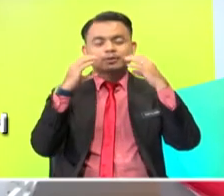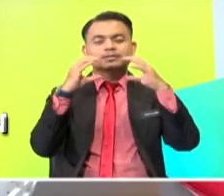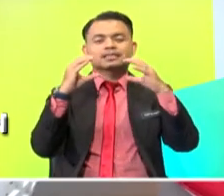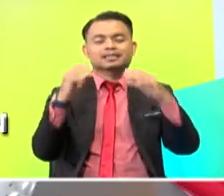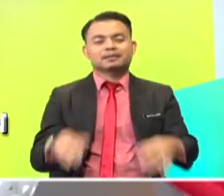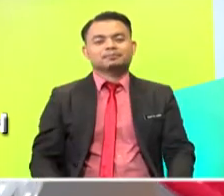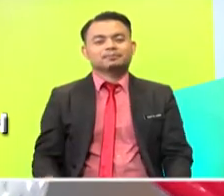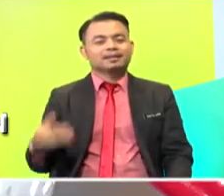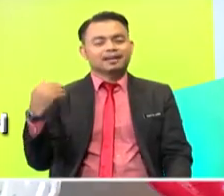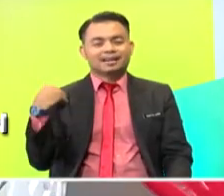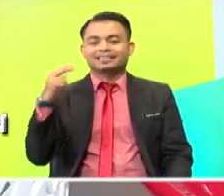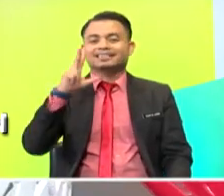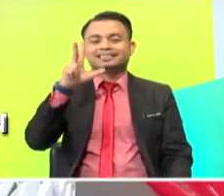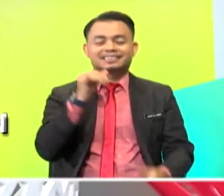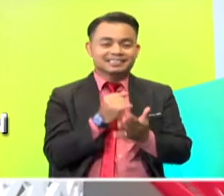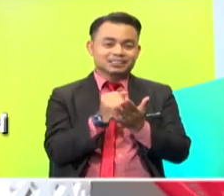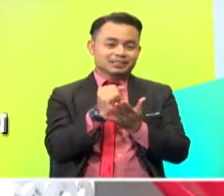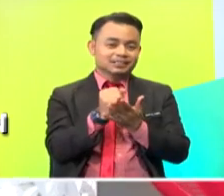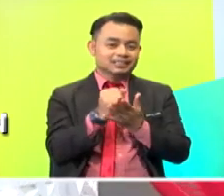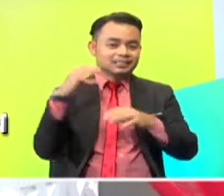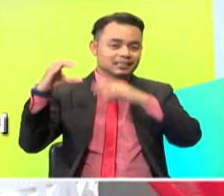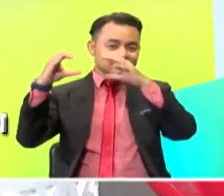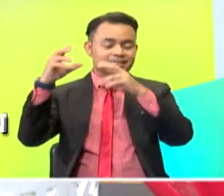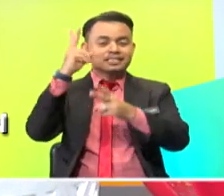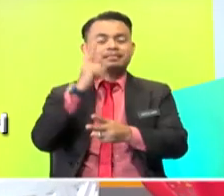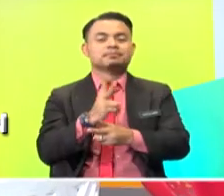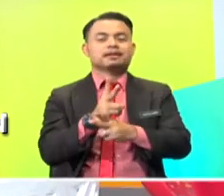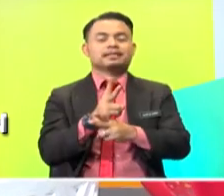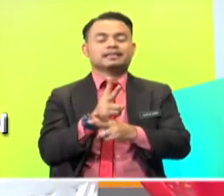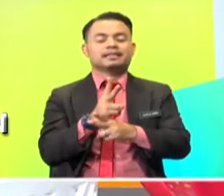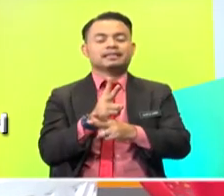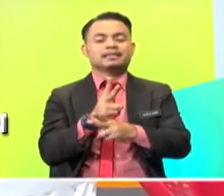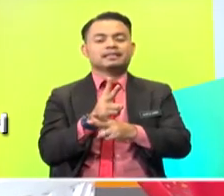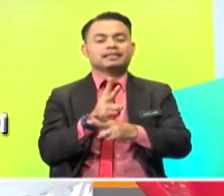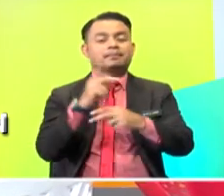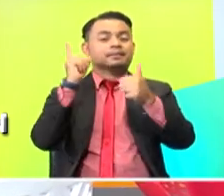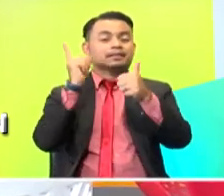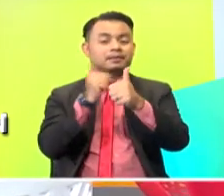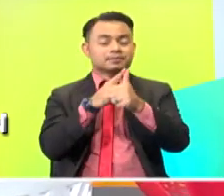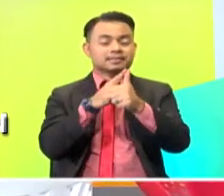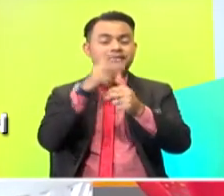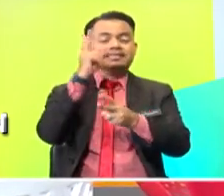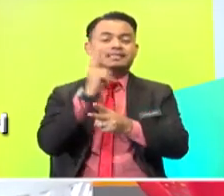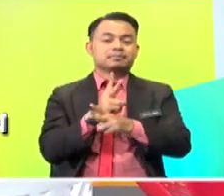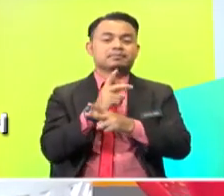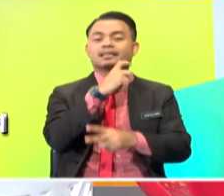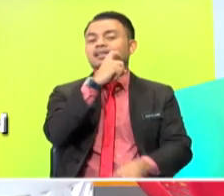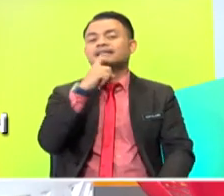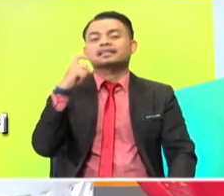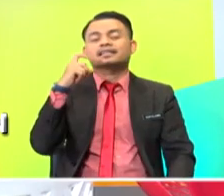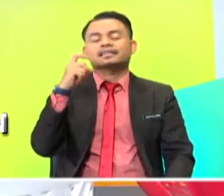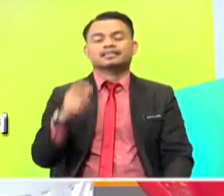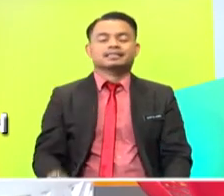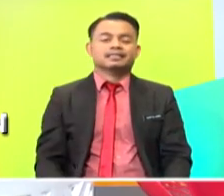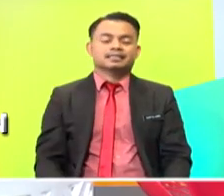ada tiga jenis cara penyimpanan yaitu nyimpan yang kering penyimpanan kering Ya elah